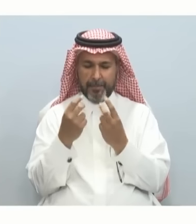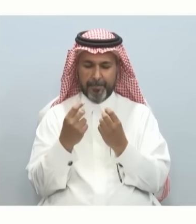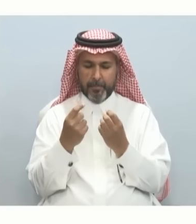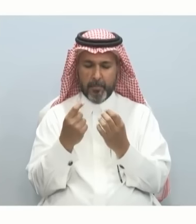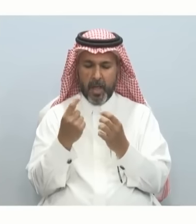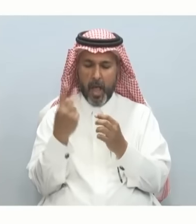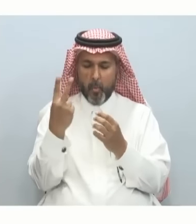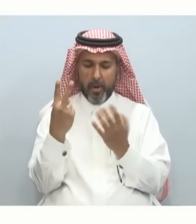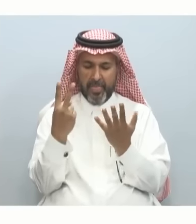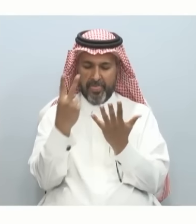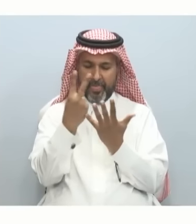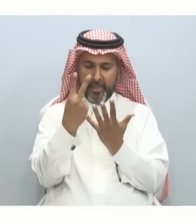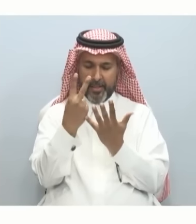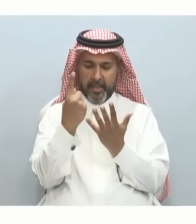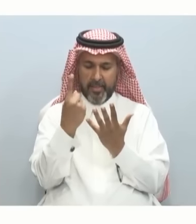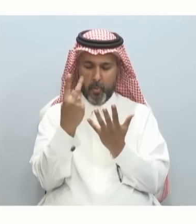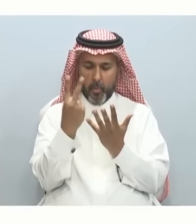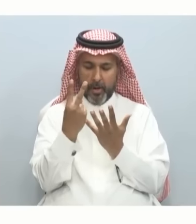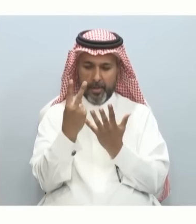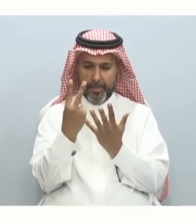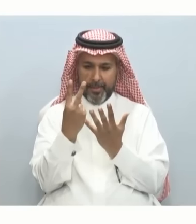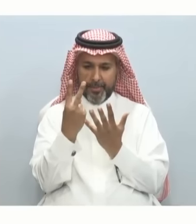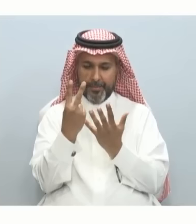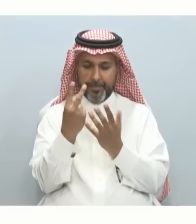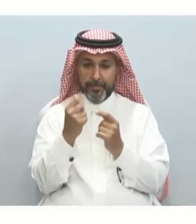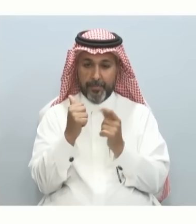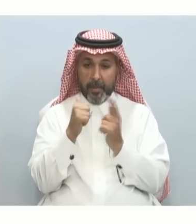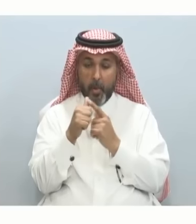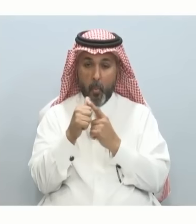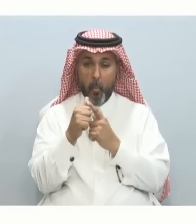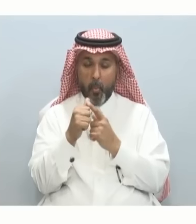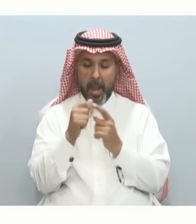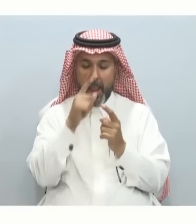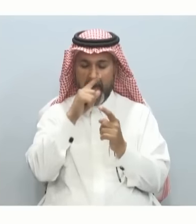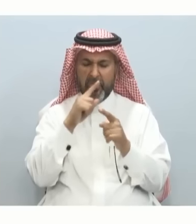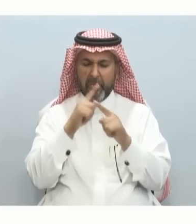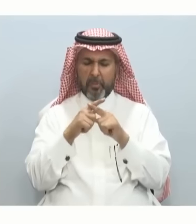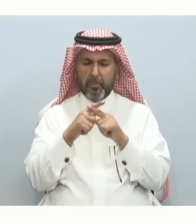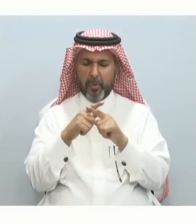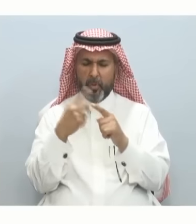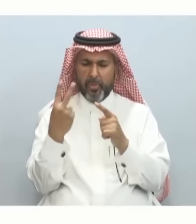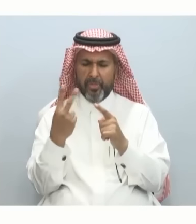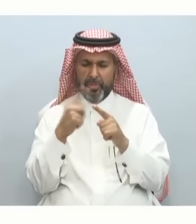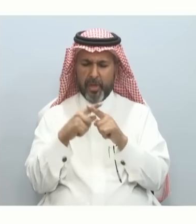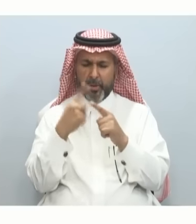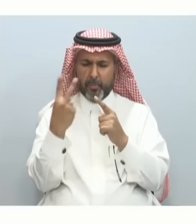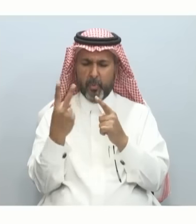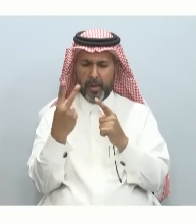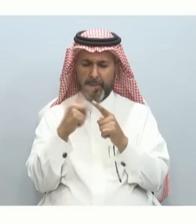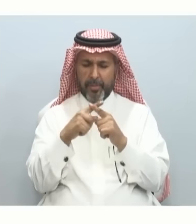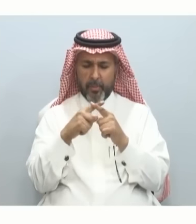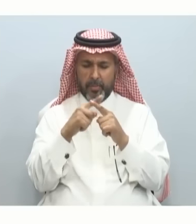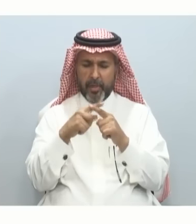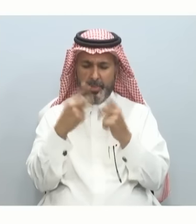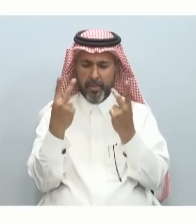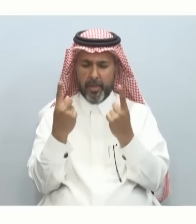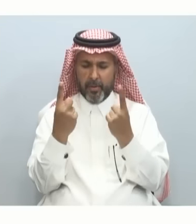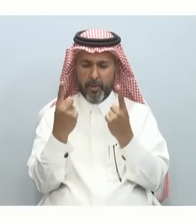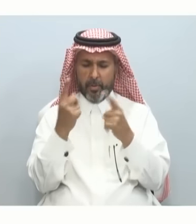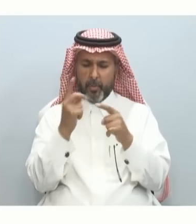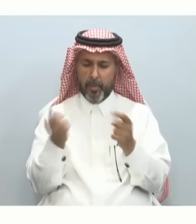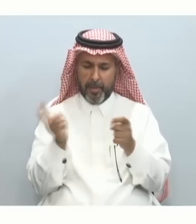ابنائي وبناتي من يحددها لي حتى اوجدها اضرب في واحد ومن ثم في اثنان